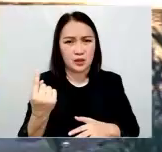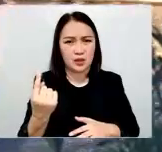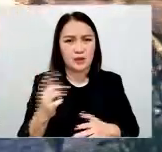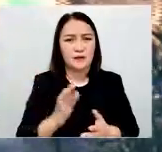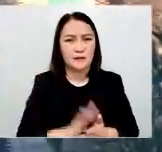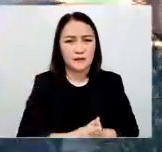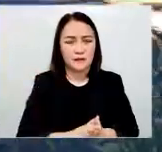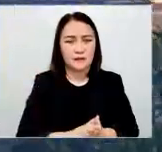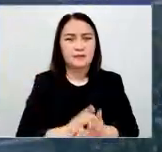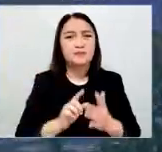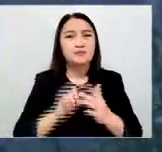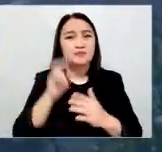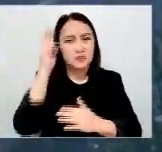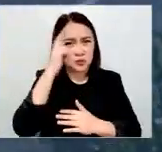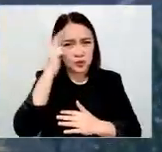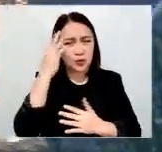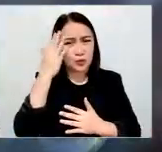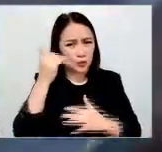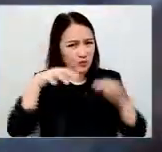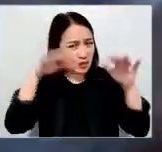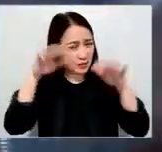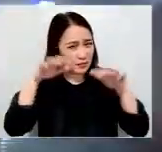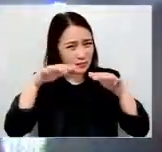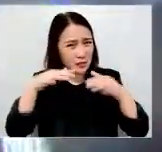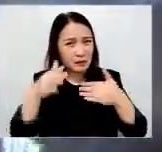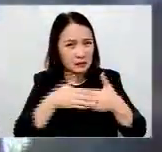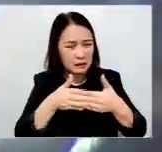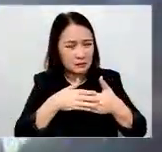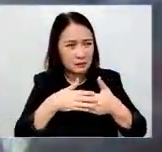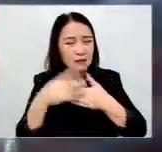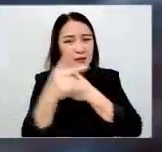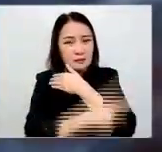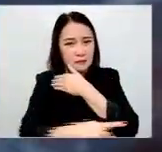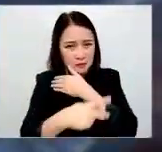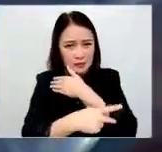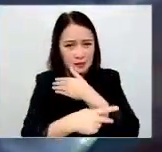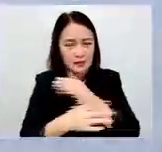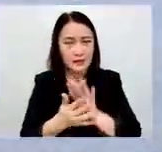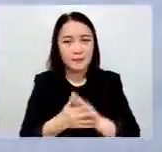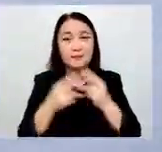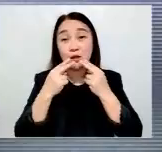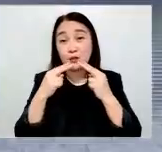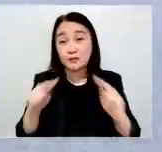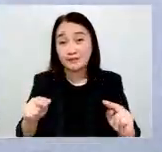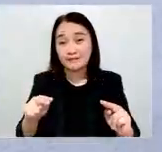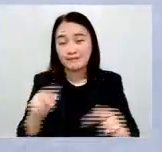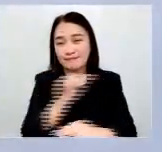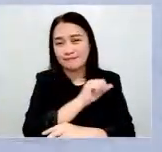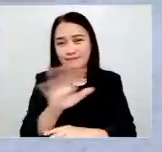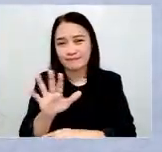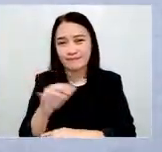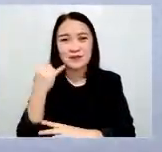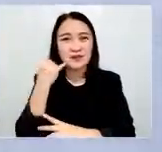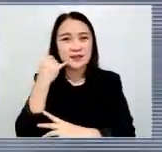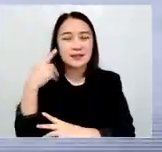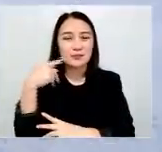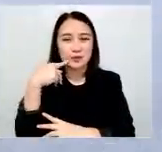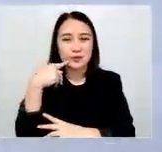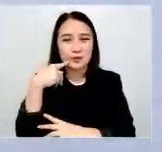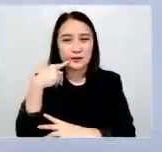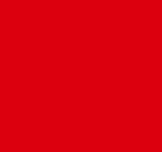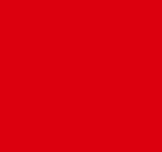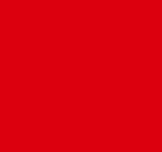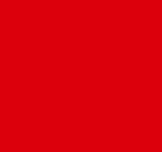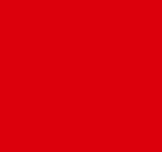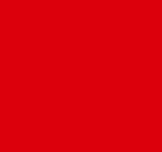ng pag-ulan sa Metro Manila at mga kalapit itong probinsya. Nagbabalita mula sa frontline, Justine Punsalang,